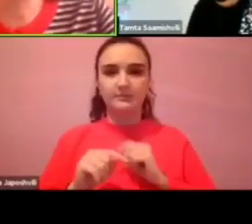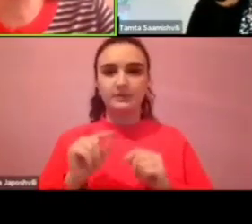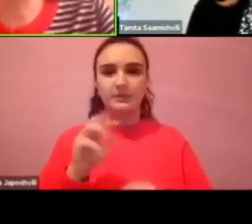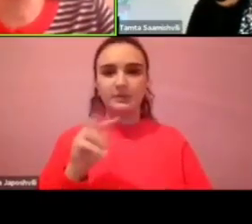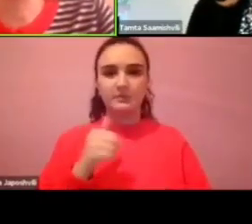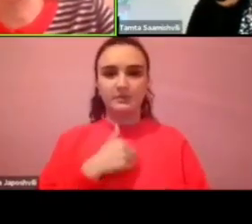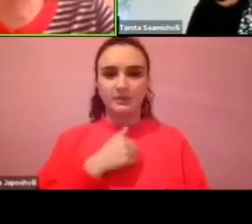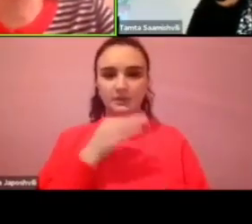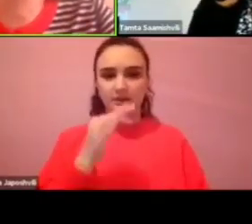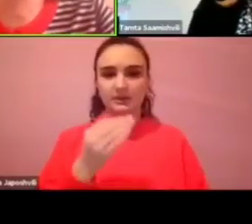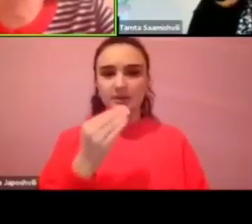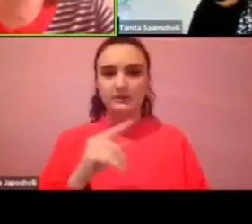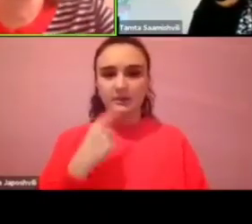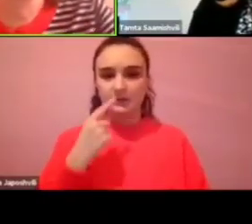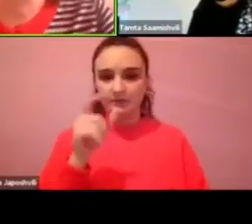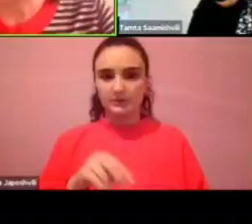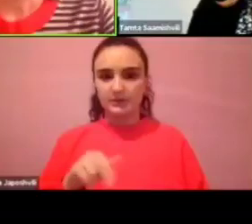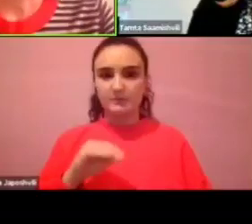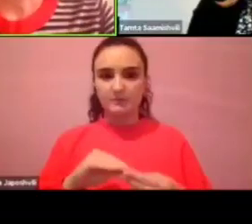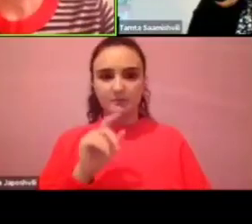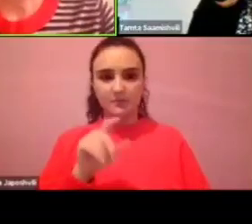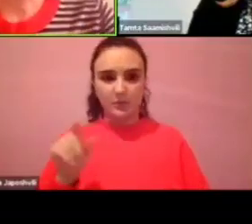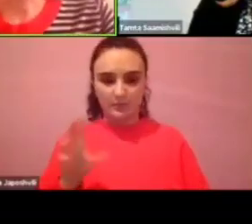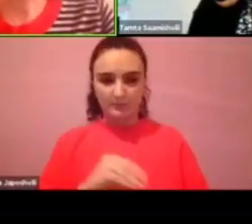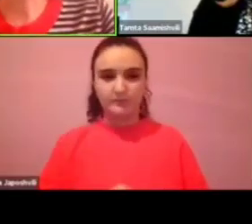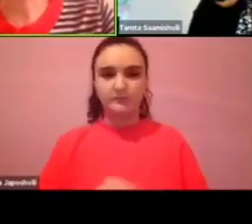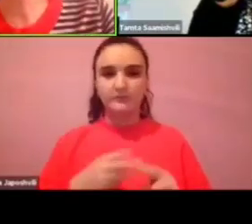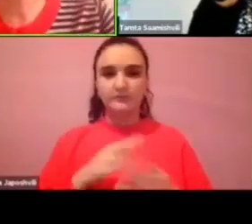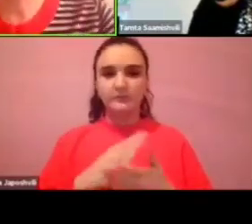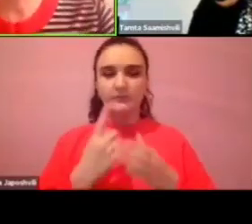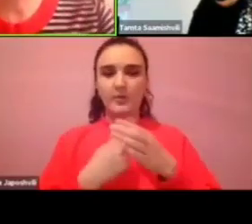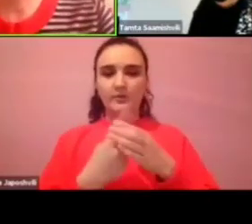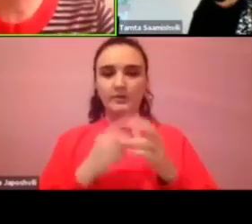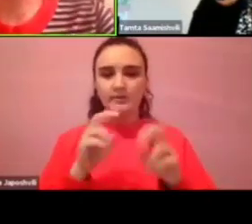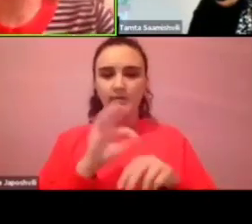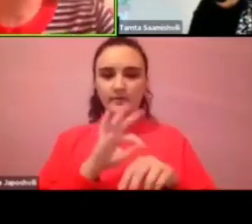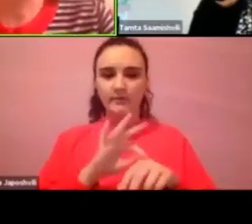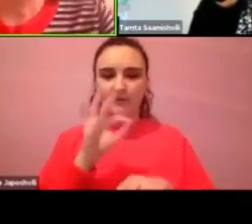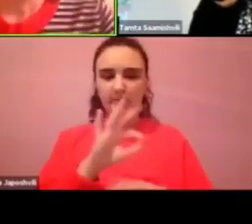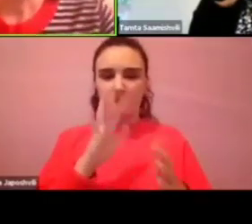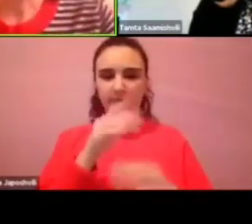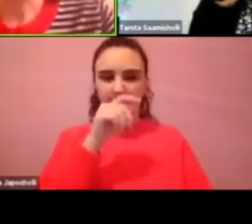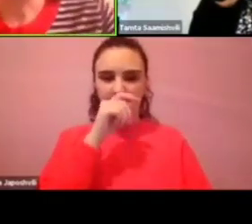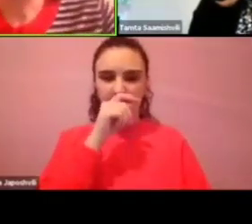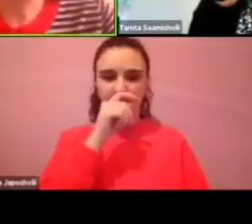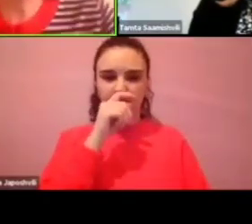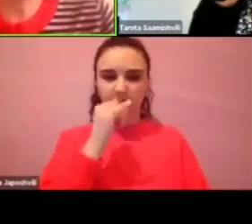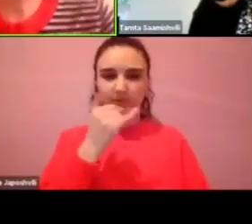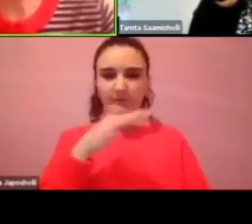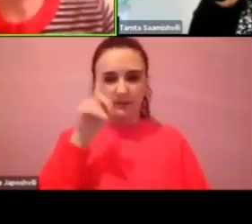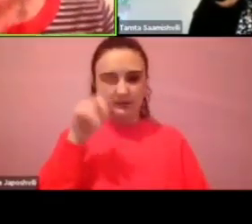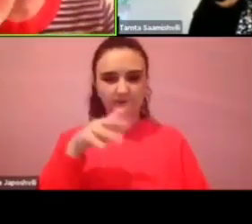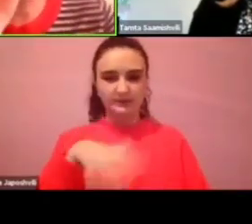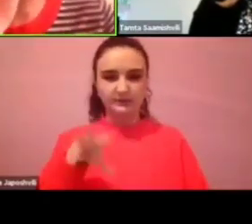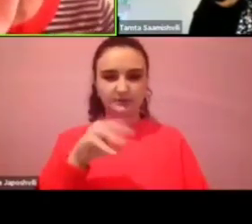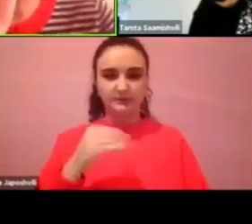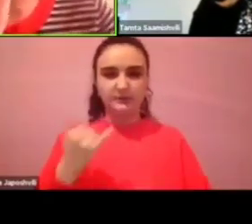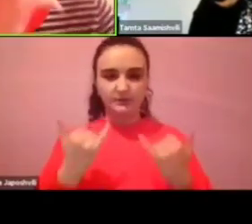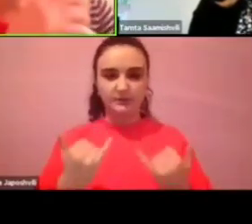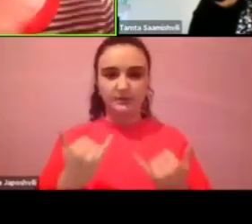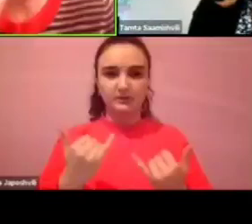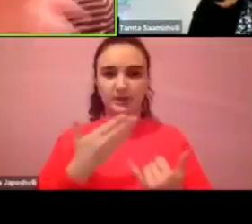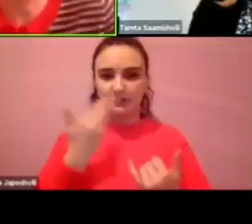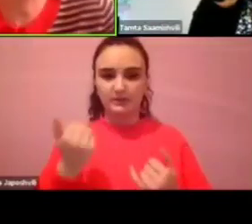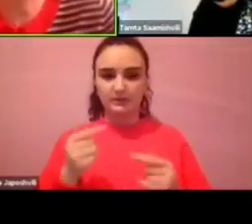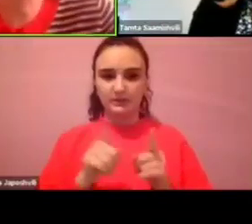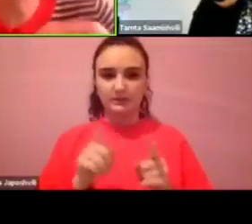მინდა გითხრათ როგორც თქვენ ბრძანეთ და მეგობრებო ეს არის აუტიზმის დიაგნოზის შემთხვევაში ეხლა უკვე იცით ყველამ და დღეს აღარ არის